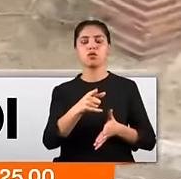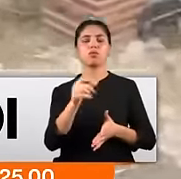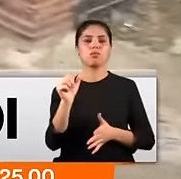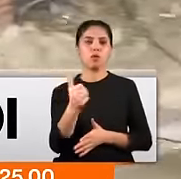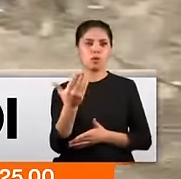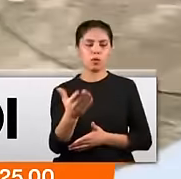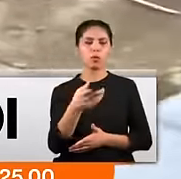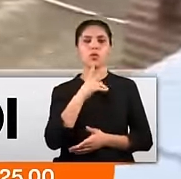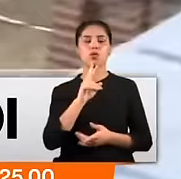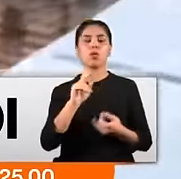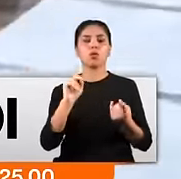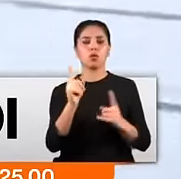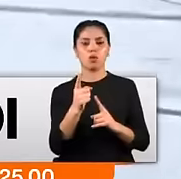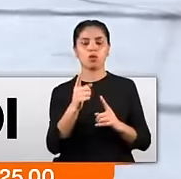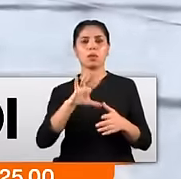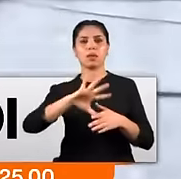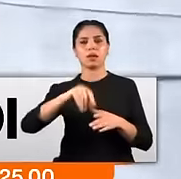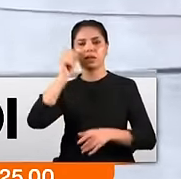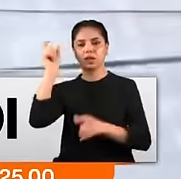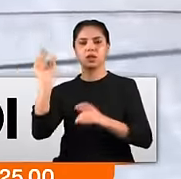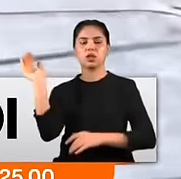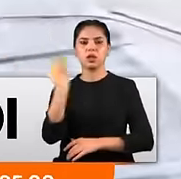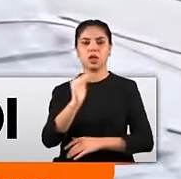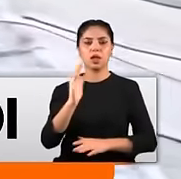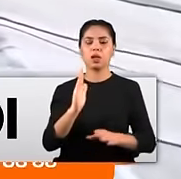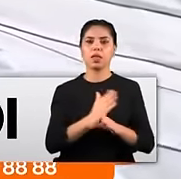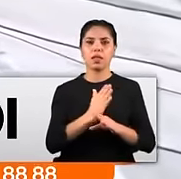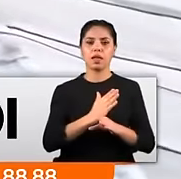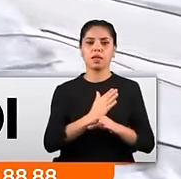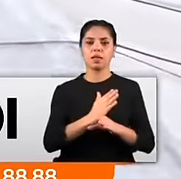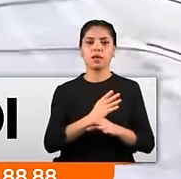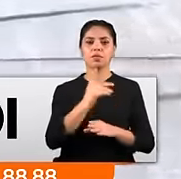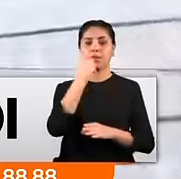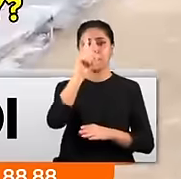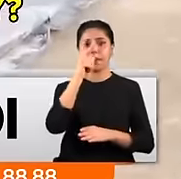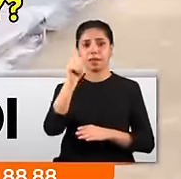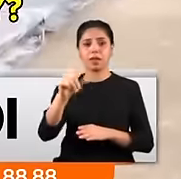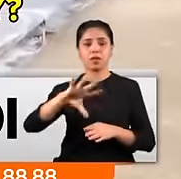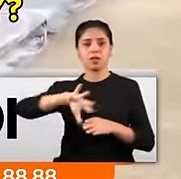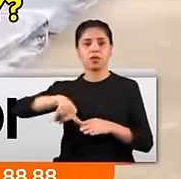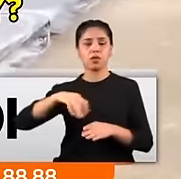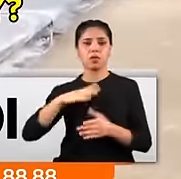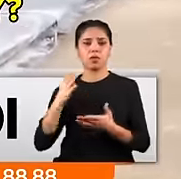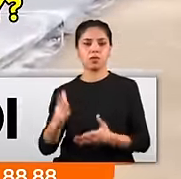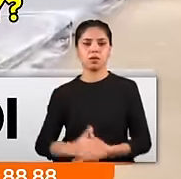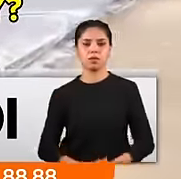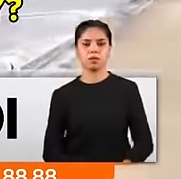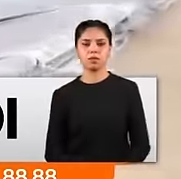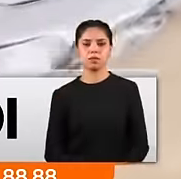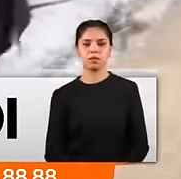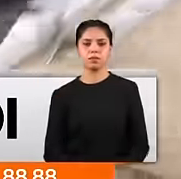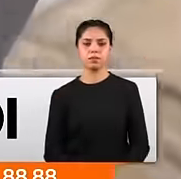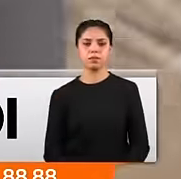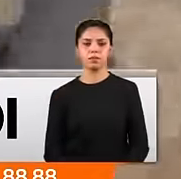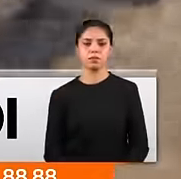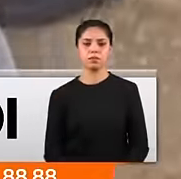Çarşısı. Son zamanlarda hırsızların hedefi olmuş durumda. Kurşunları hırsızlar tek tek çaldı. Bunları peki götürmek bu kadar kolay mı İsmail evet, Bey?